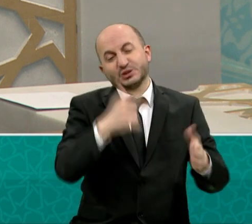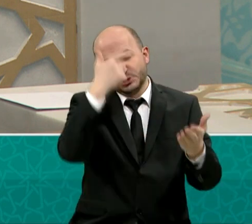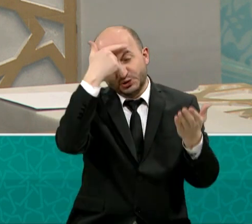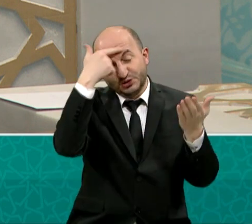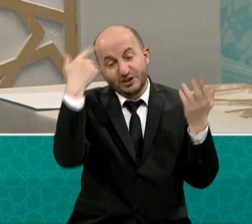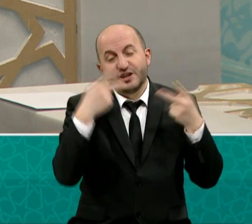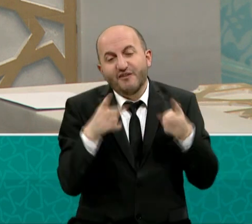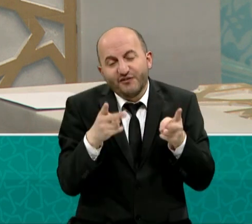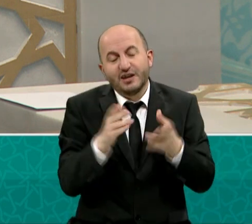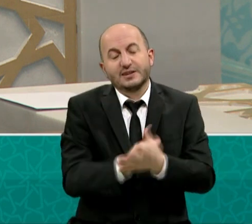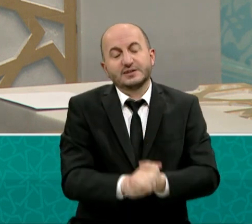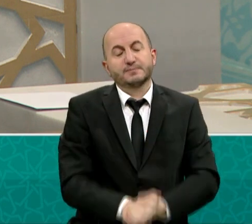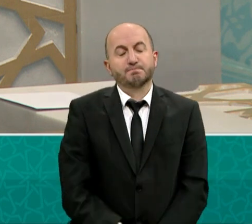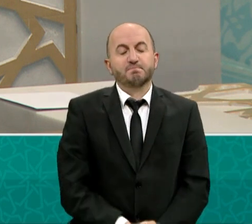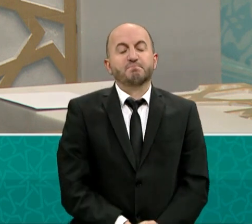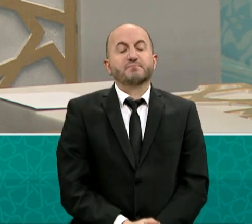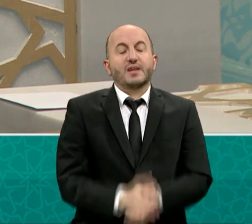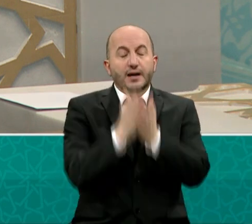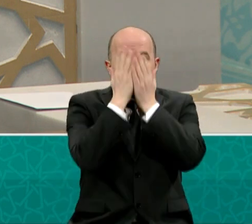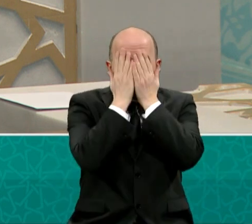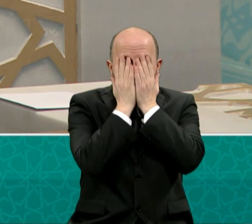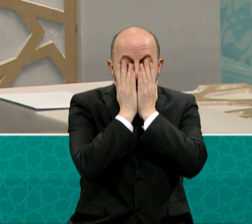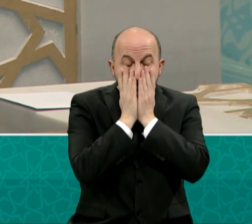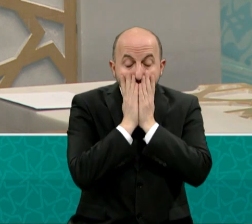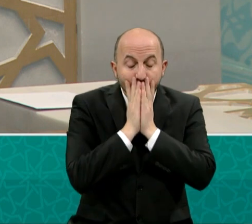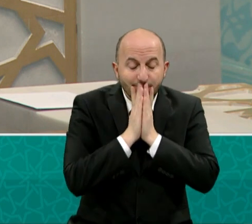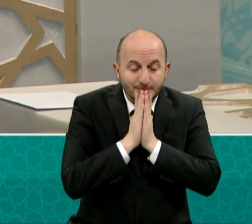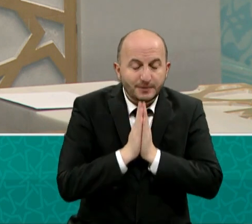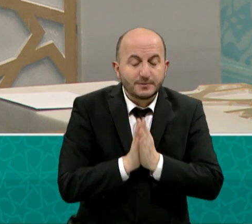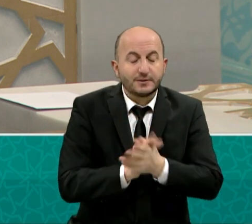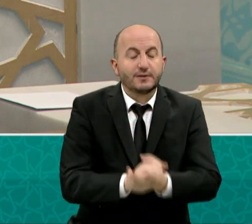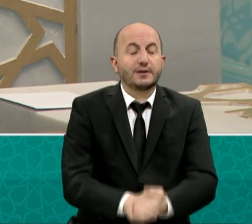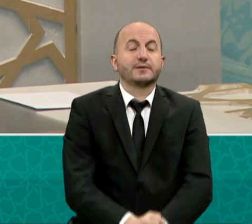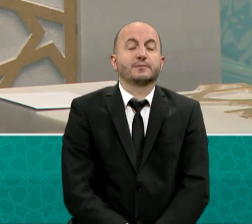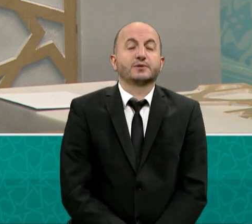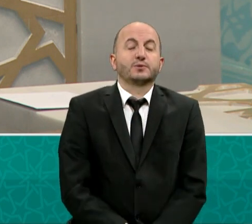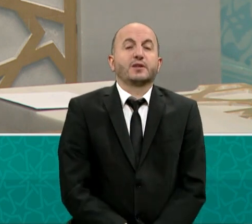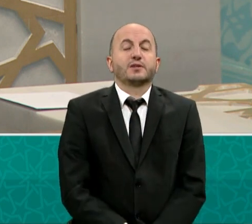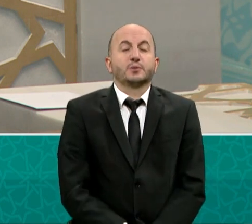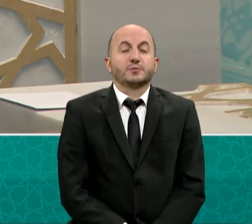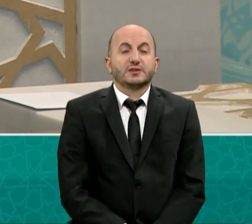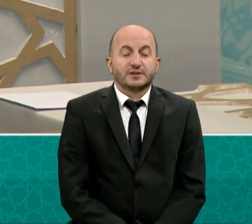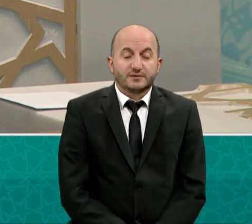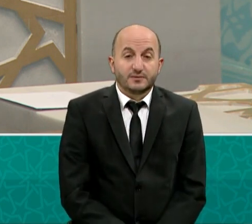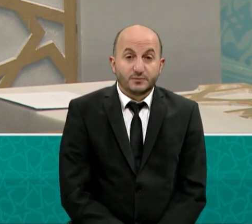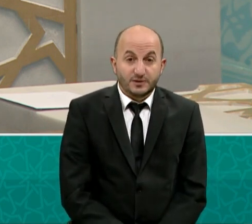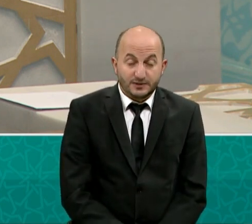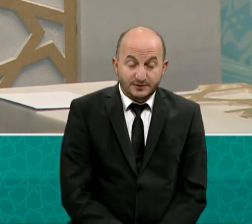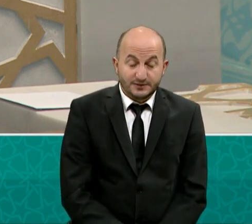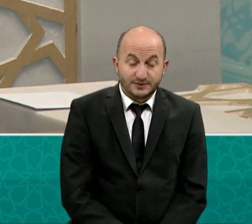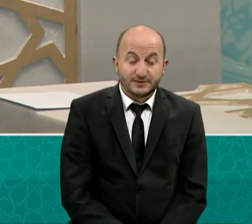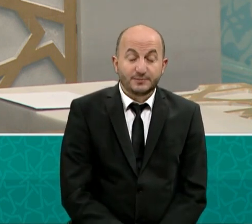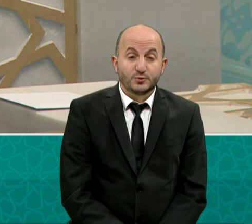Rabbim affeylesin. Amin ve selamun alel murselin ve selametun alel mu'minine vel